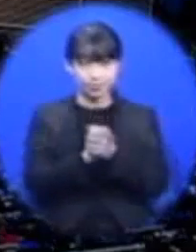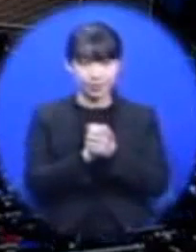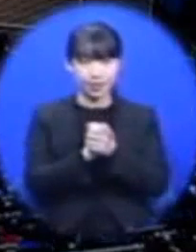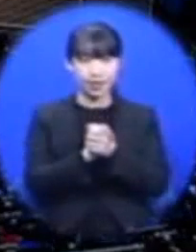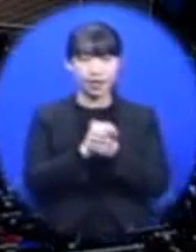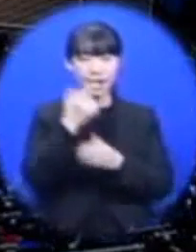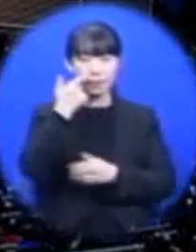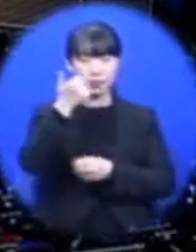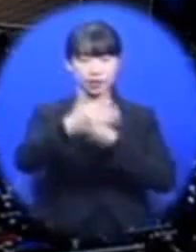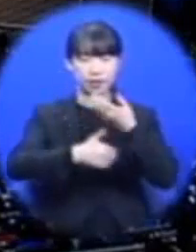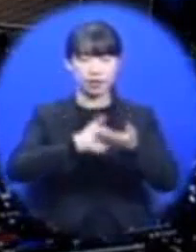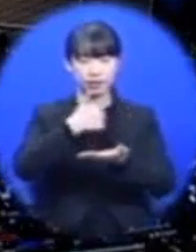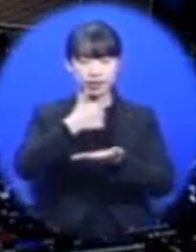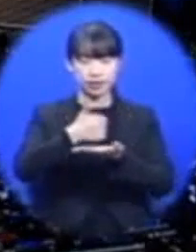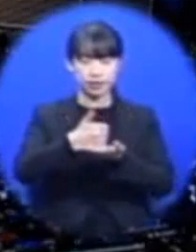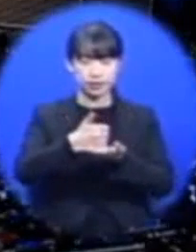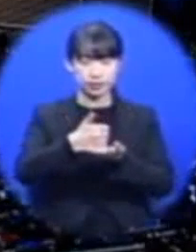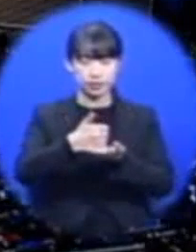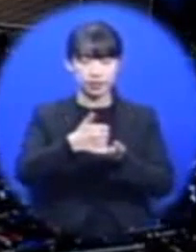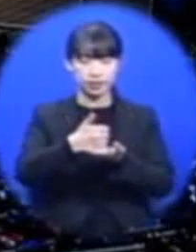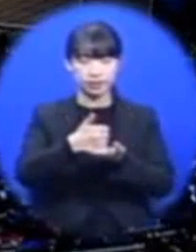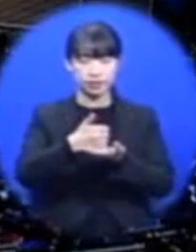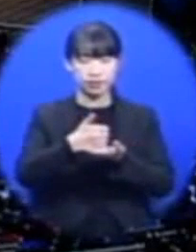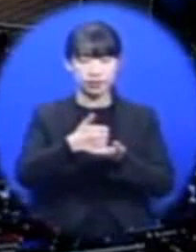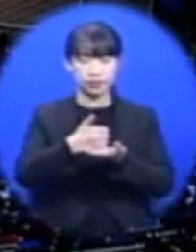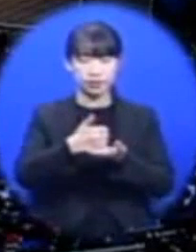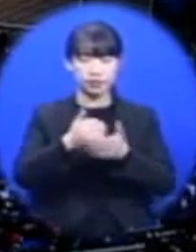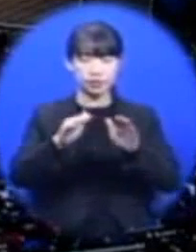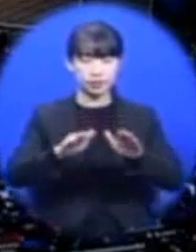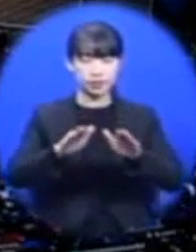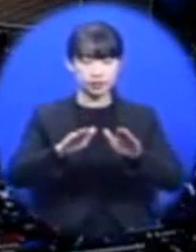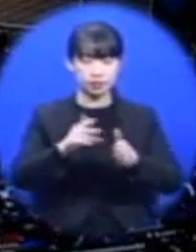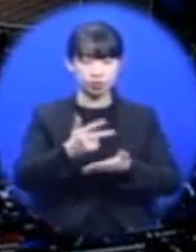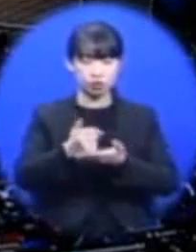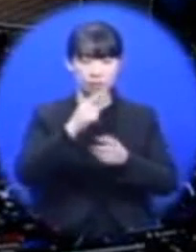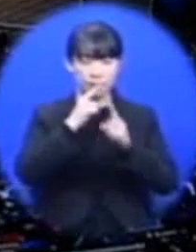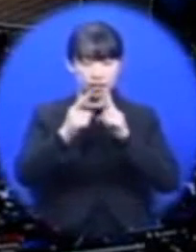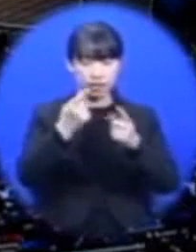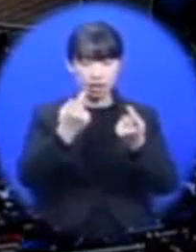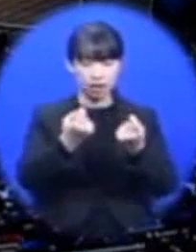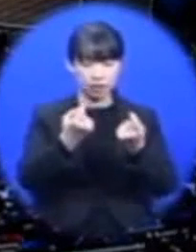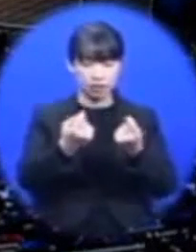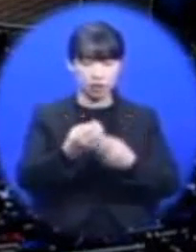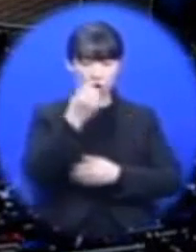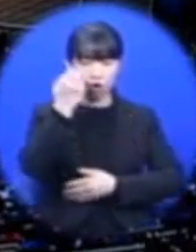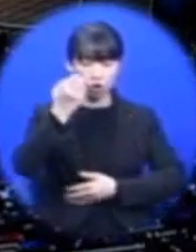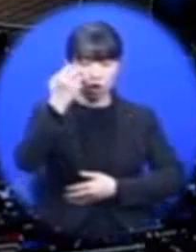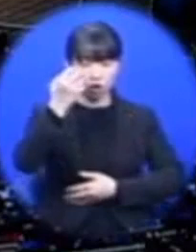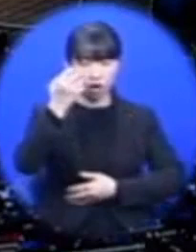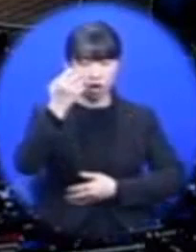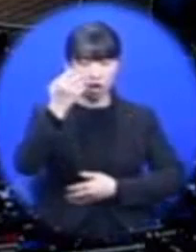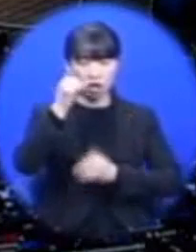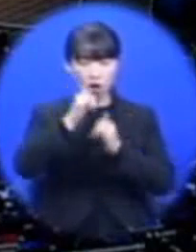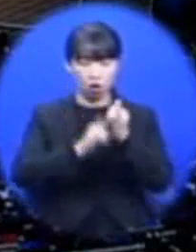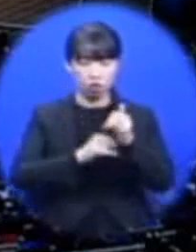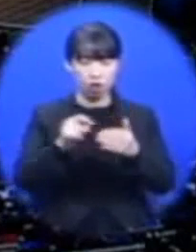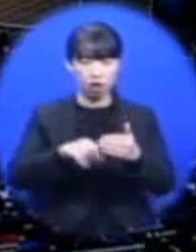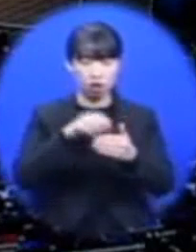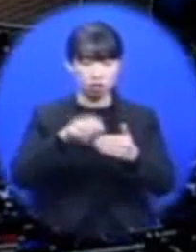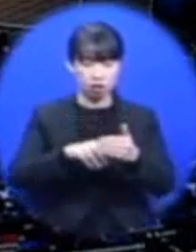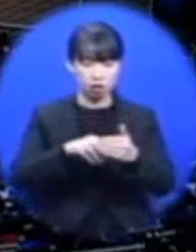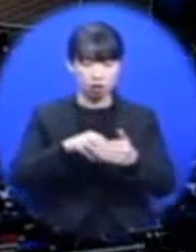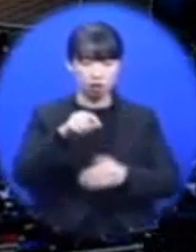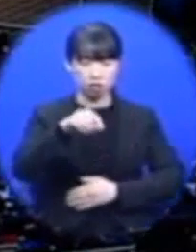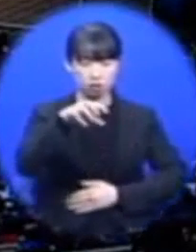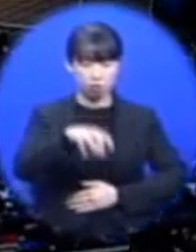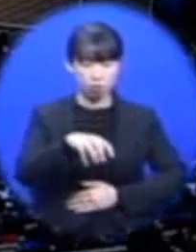아버지 하나님이 시간에 주의 말씀과 함께 성령의 역사로이 자리에이 예배를 드리고